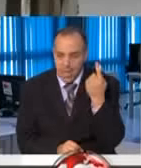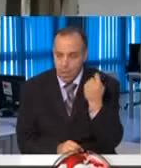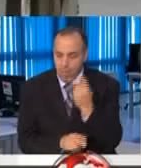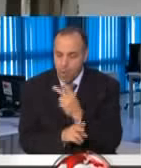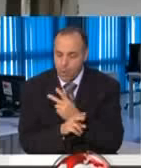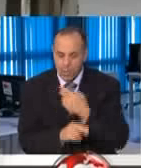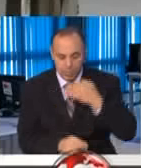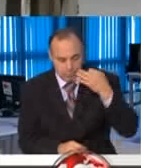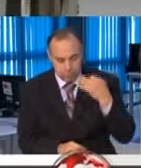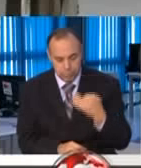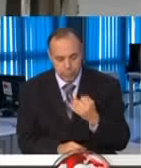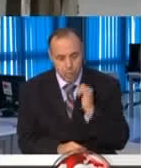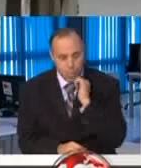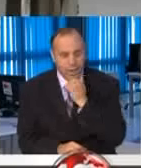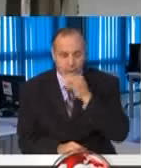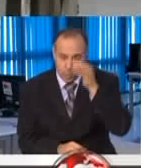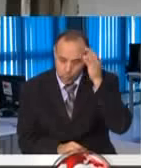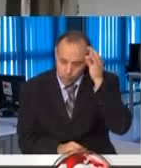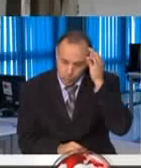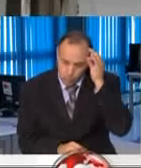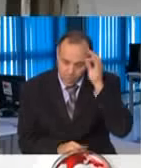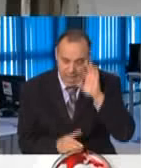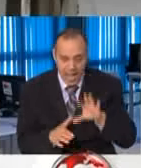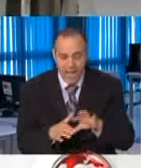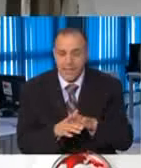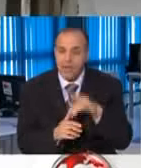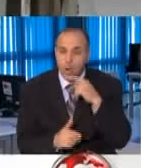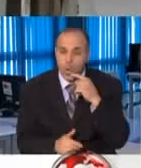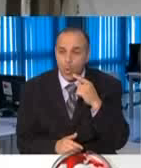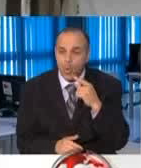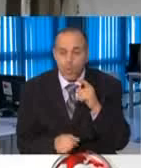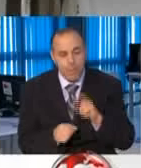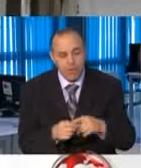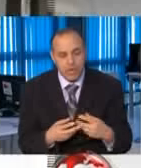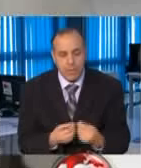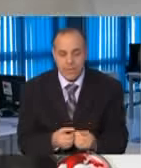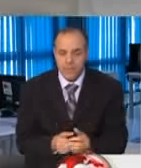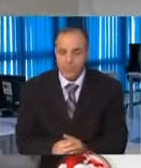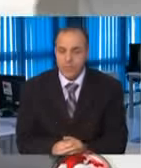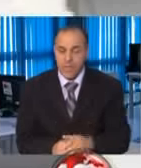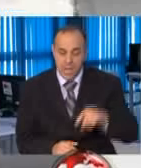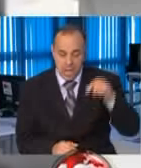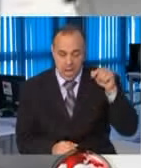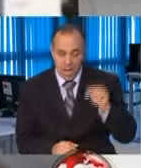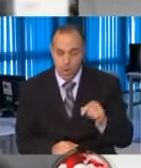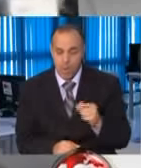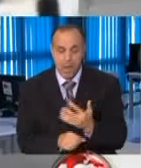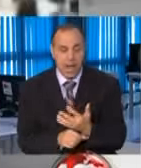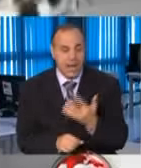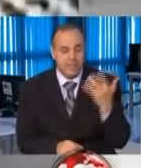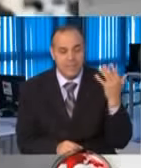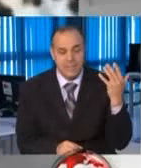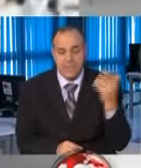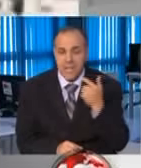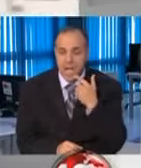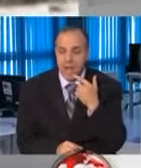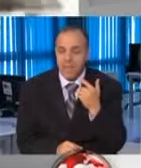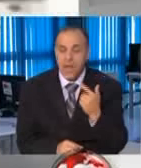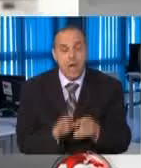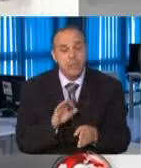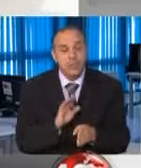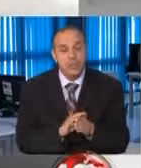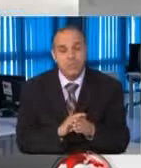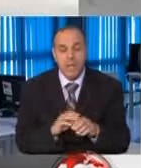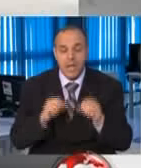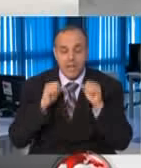عطلة رسمية وعيدا وطنيا وجب الاحتفاء به حضورا ومشاركة. اليوم تمر 5 سنوات على الشرارة الأولى